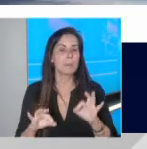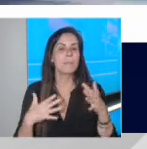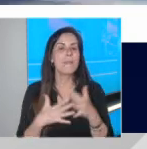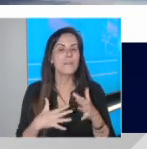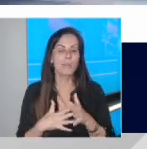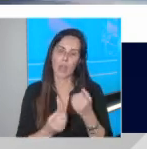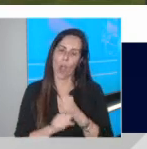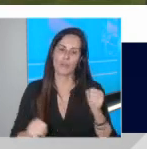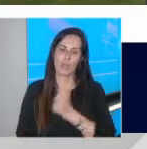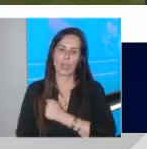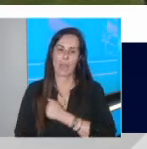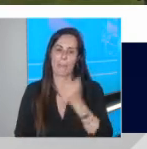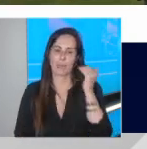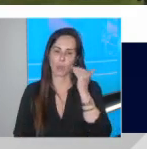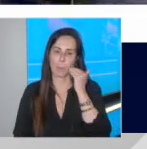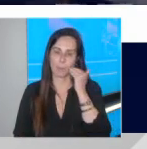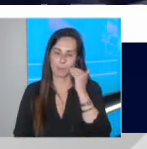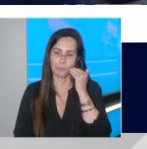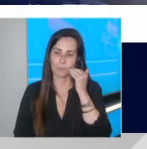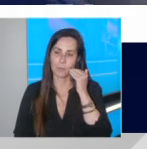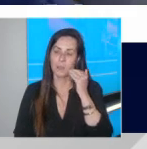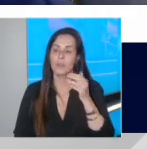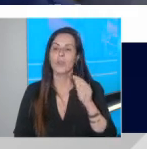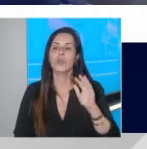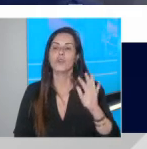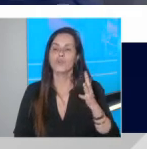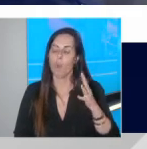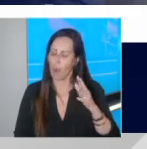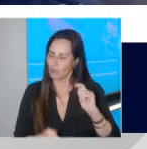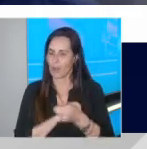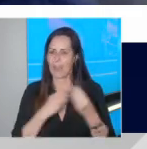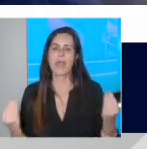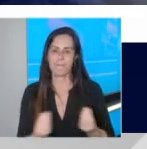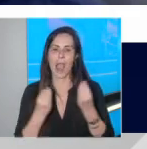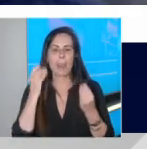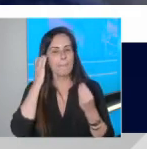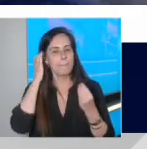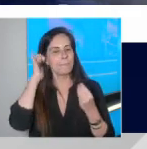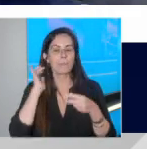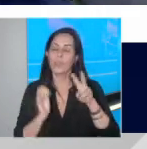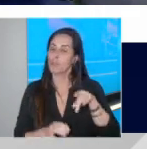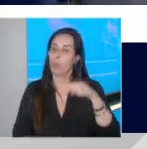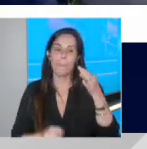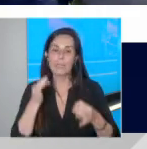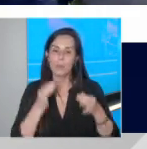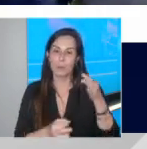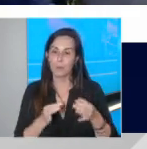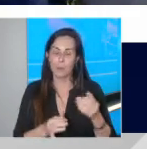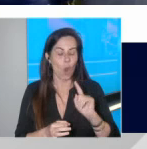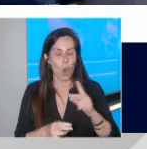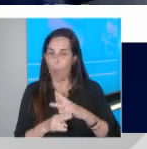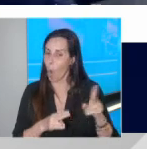מבחן לחופש הדת בארצות הברית, שעשוי לפרוץ את הסכר במובן מסוים. יש פה בית משפט, לא